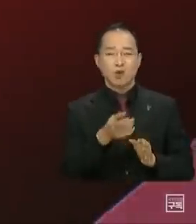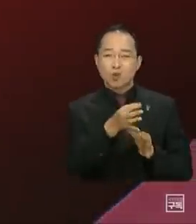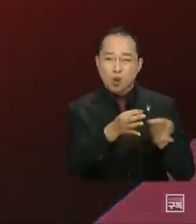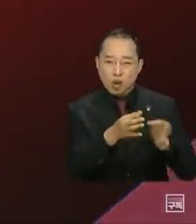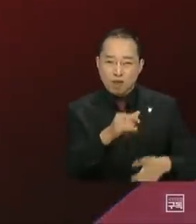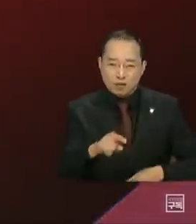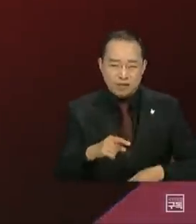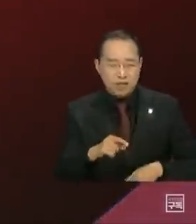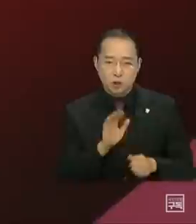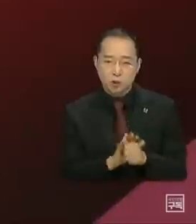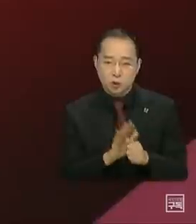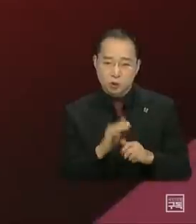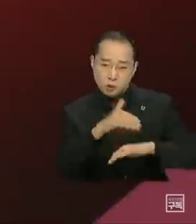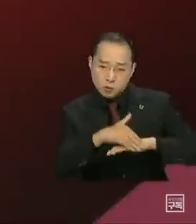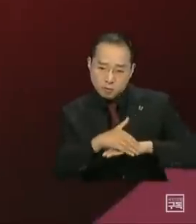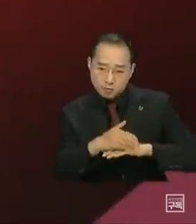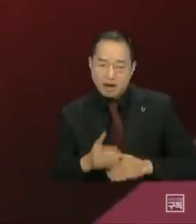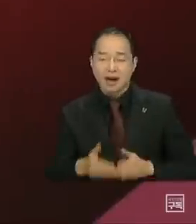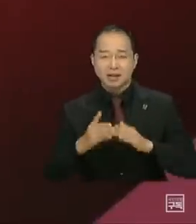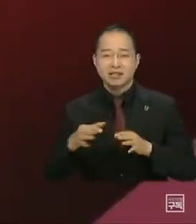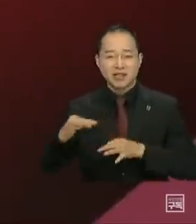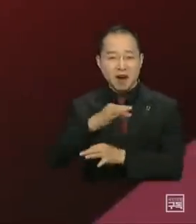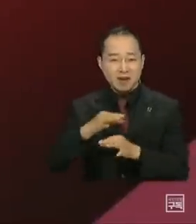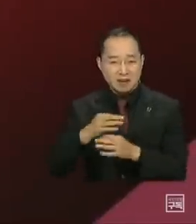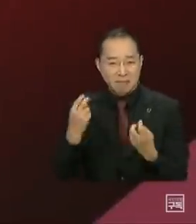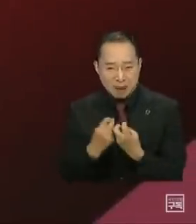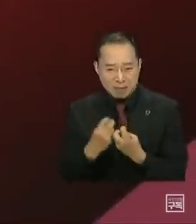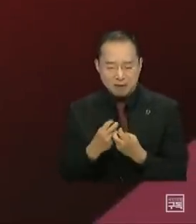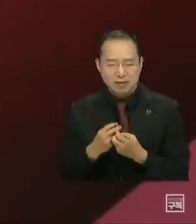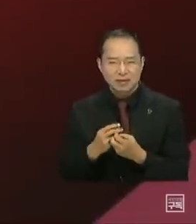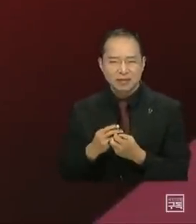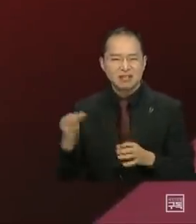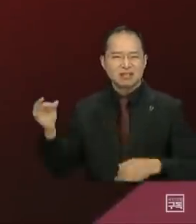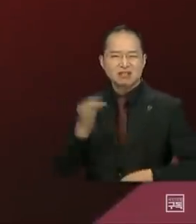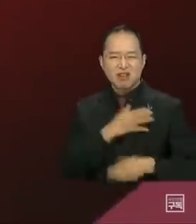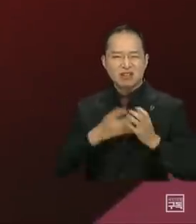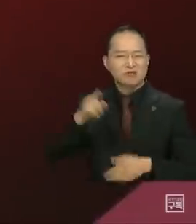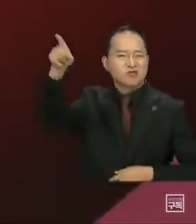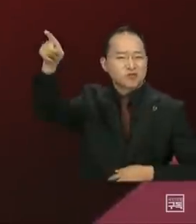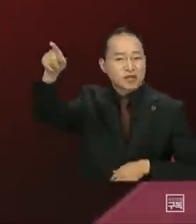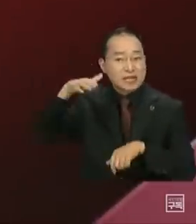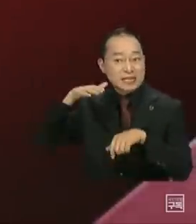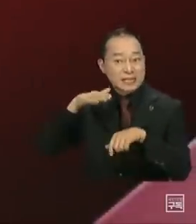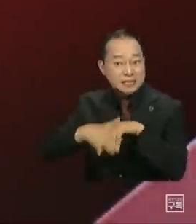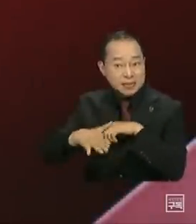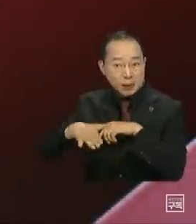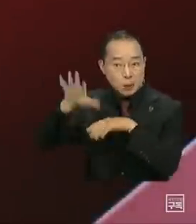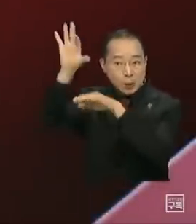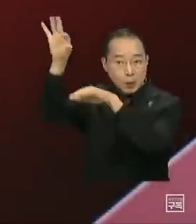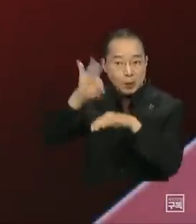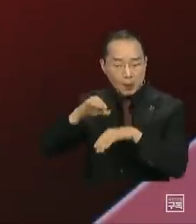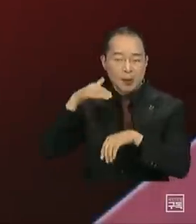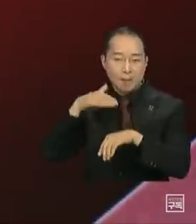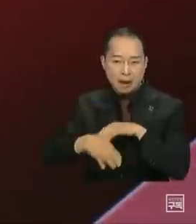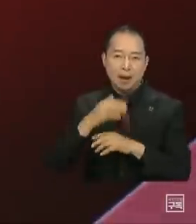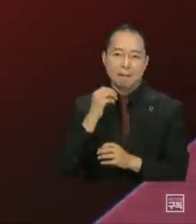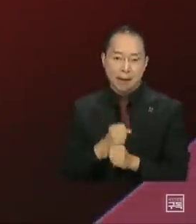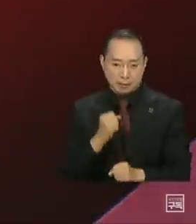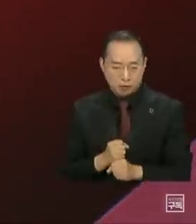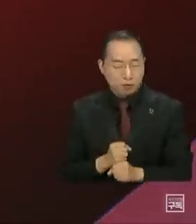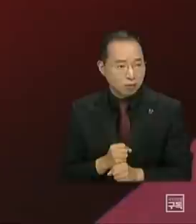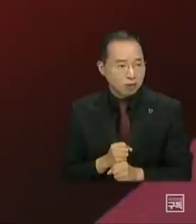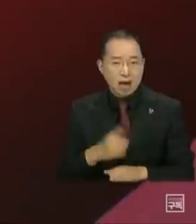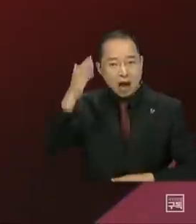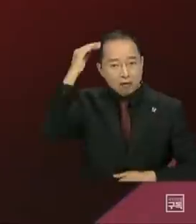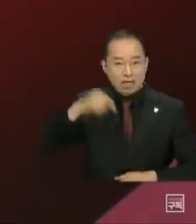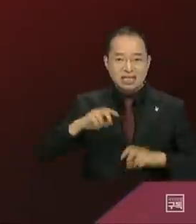세우고 경제 시스템을 선진국형 네거티브 체제로 전환을 하고 기업하기 좋은